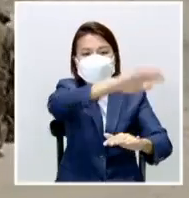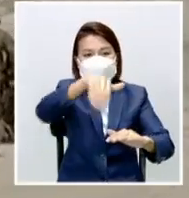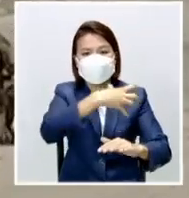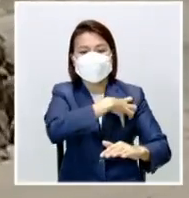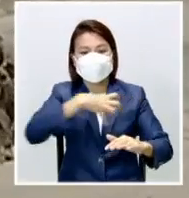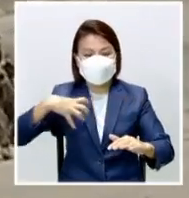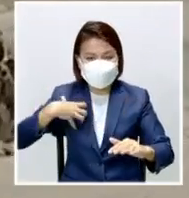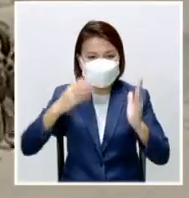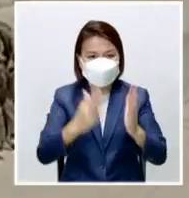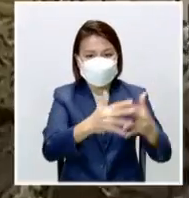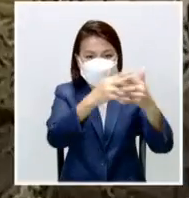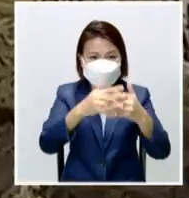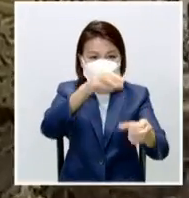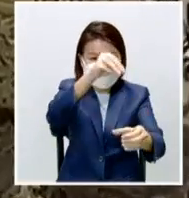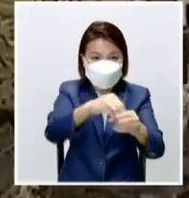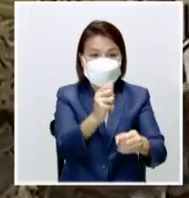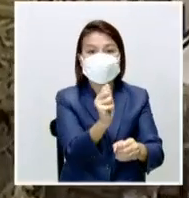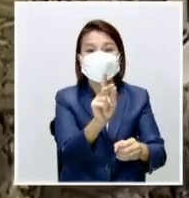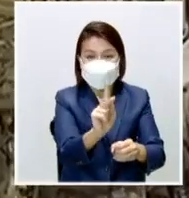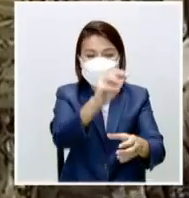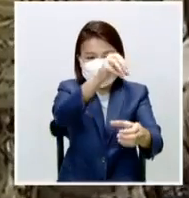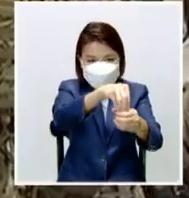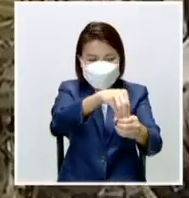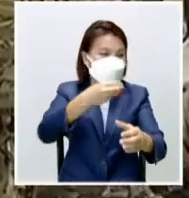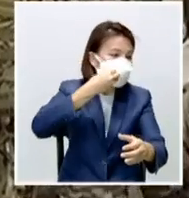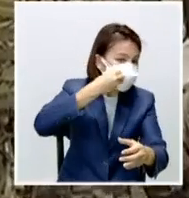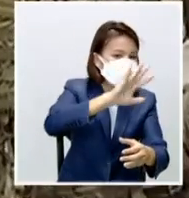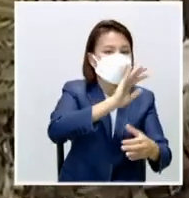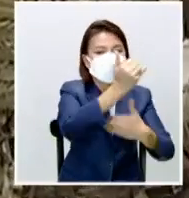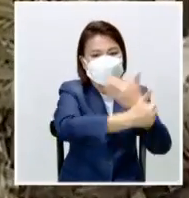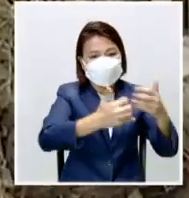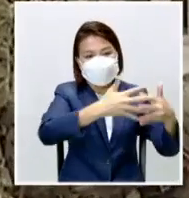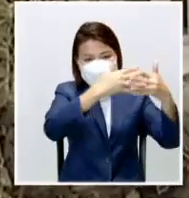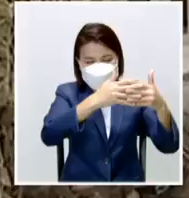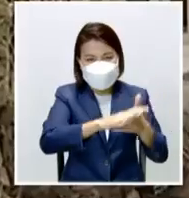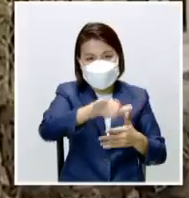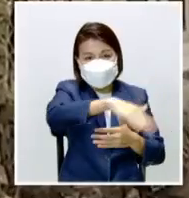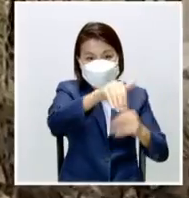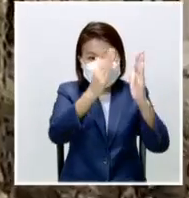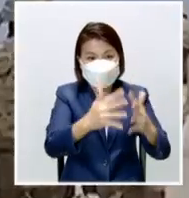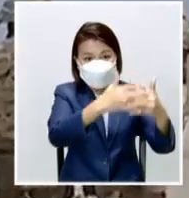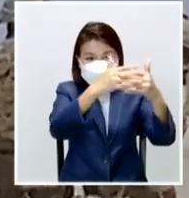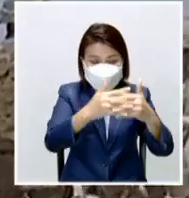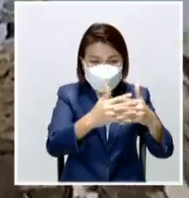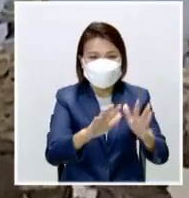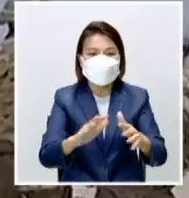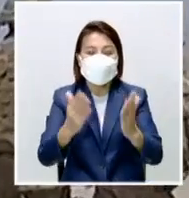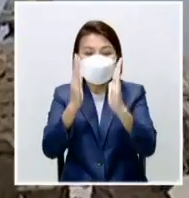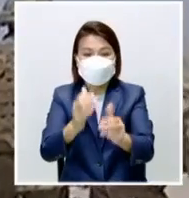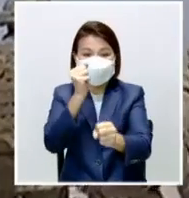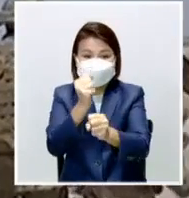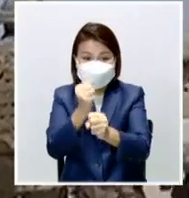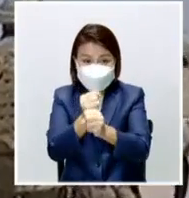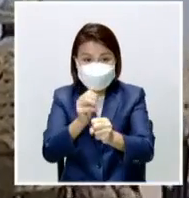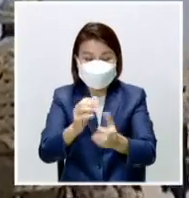ฐและชาวอเมริกันที่อยู่ในอัฟกานิสถานกลับประเทศนะคะก่อนหน้านี้สหรัฐก็อพยพชาวอเมริกันรวมทั้งชาวอัฟกันที่ช่วยงานสหรัฐออ